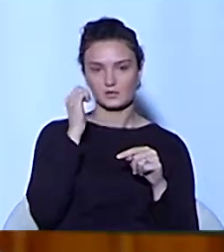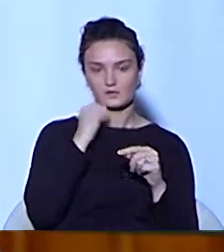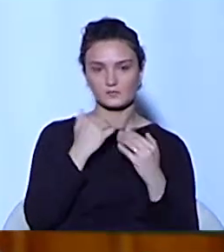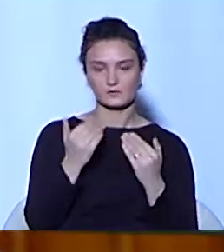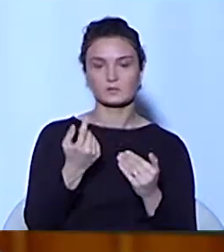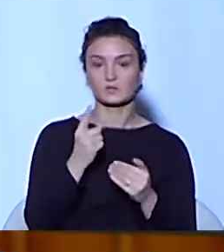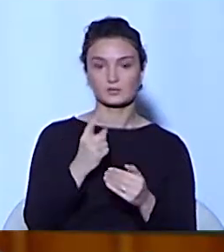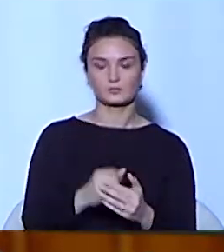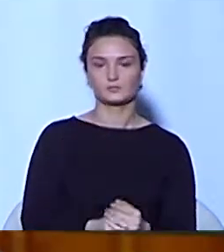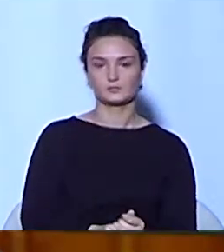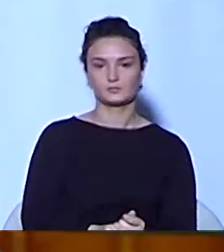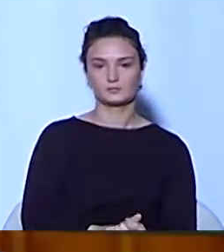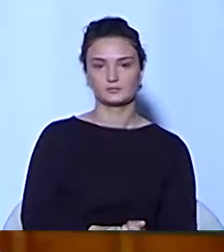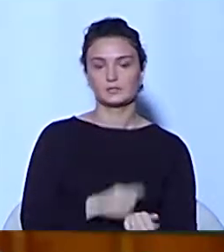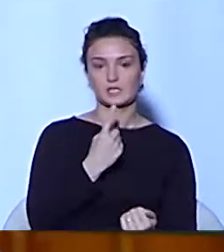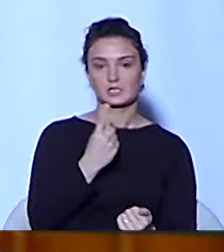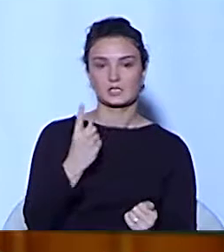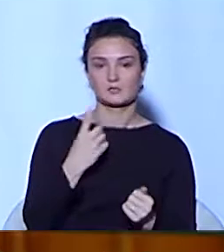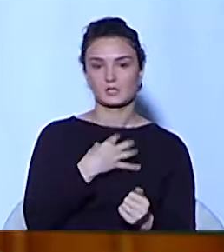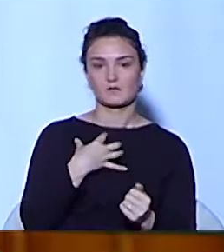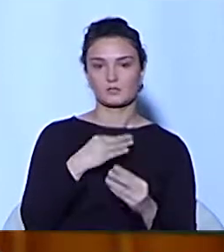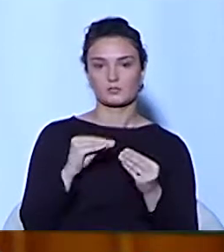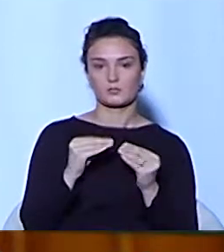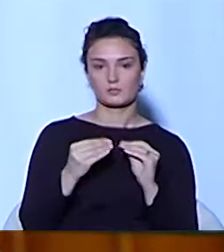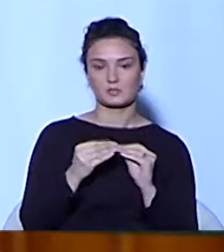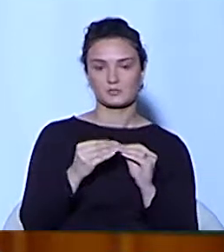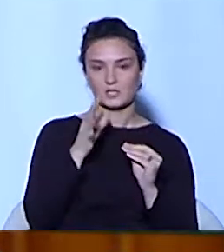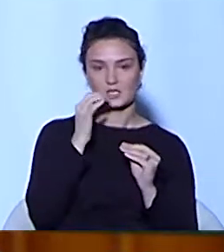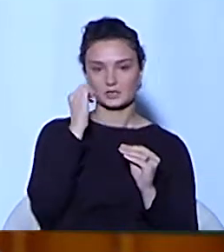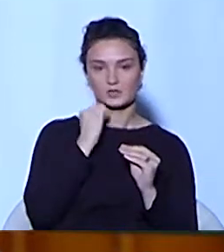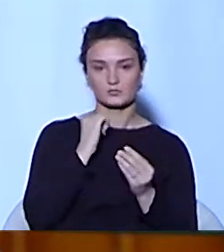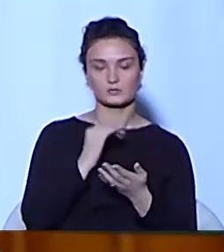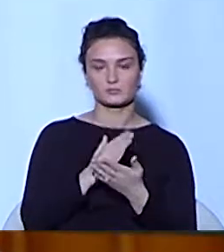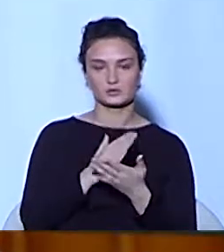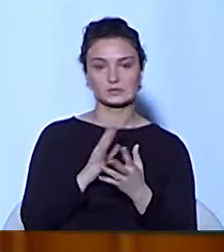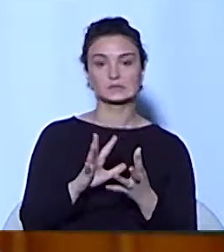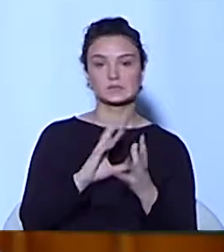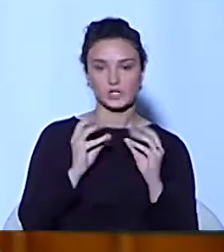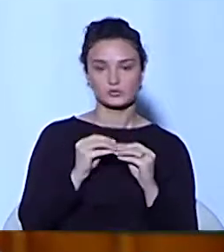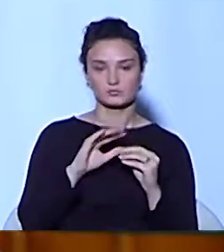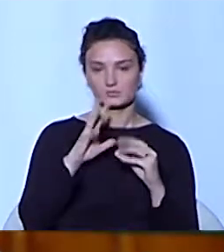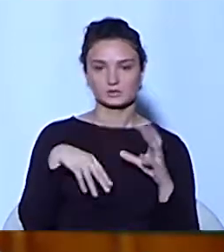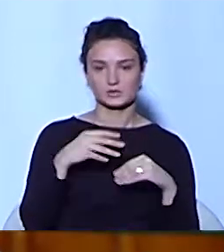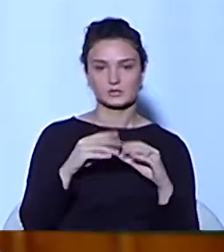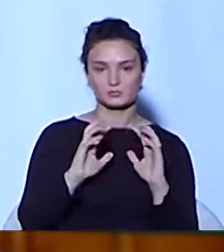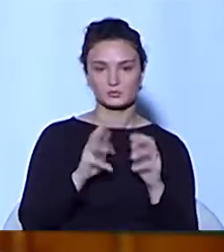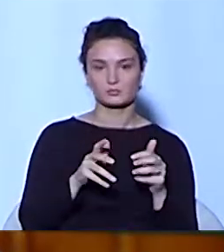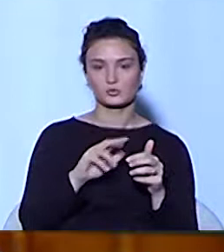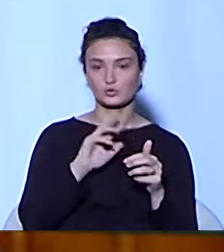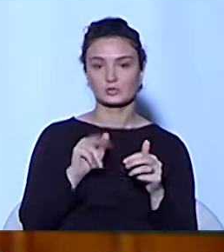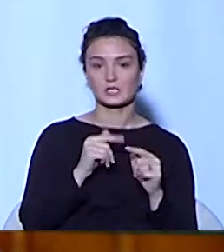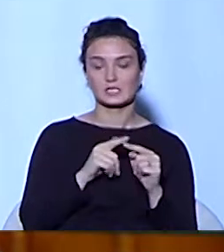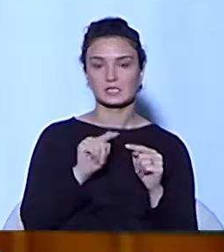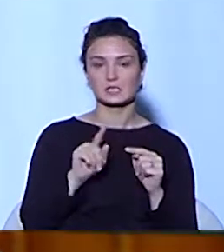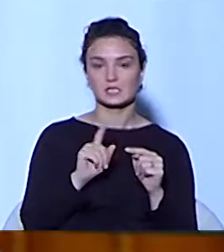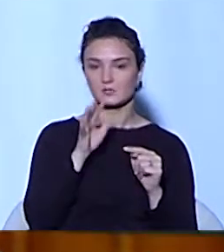ხანდაზმულისათვის. Ერთ-ერთი მთავარი პრობლემა, რომელიც ხანდაზმულებში არის ზოგადად მთელ მსოფლიოში და ის,